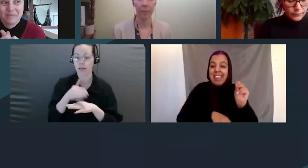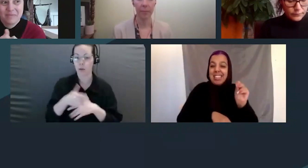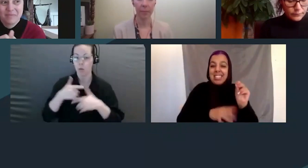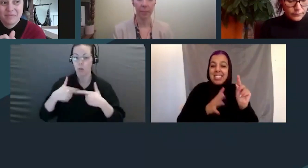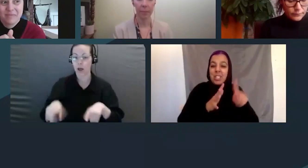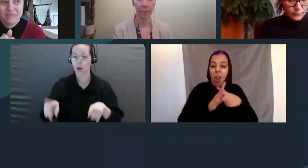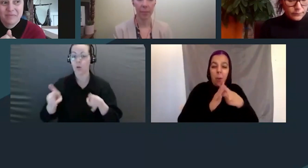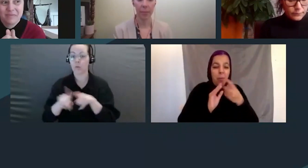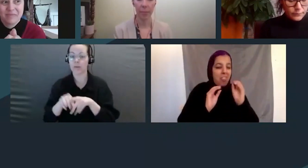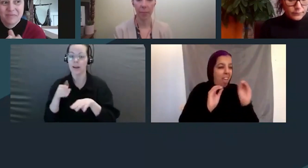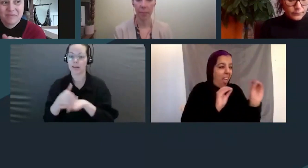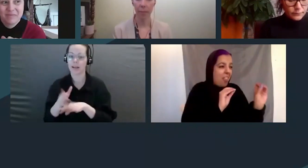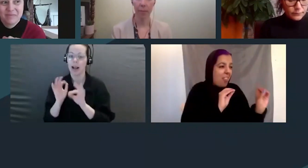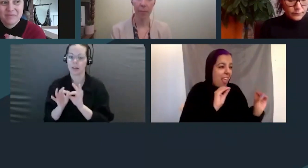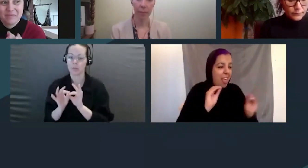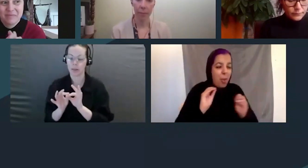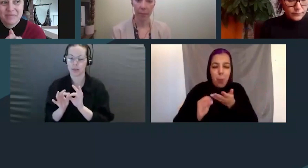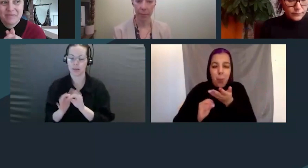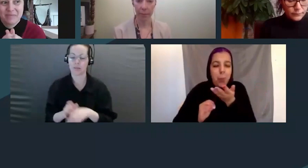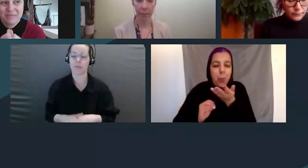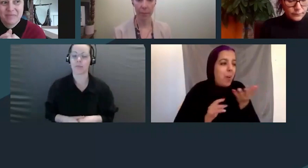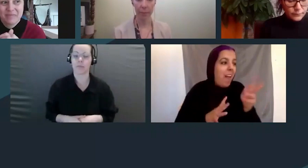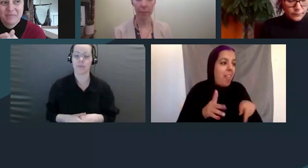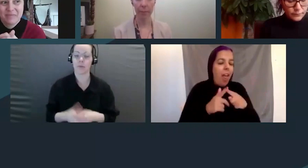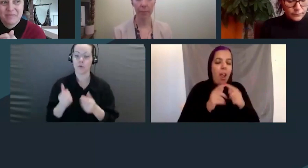Notre démarche en Nouvelle-Écosse